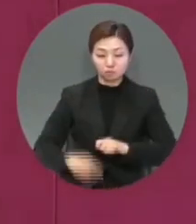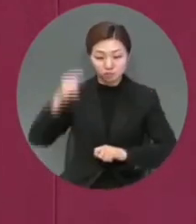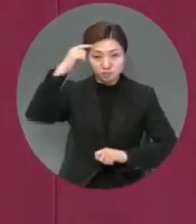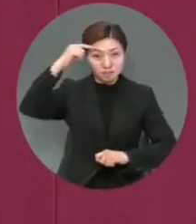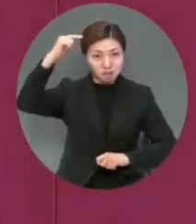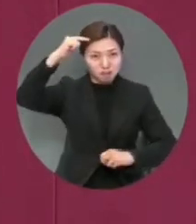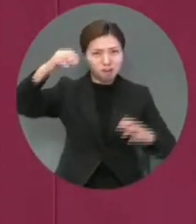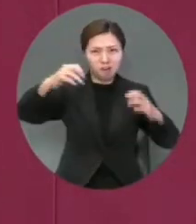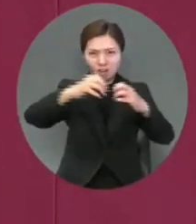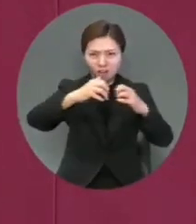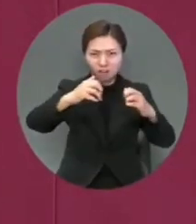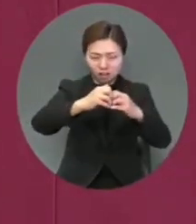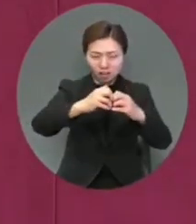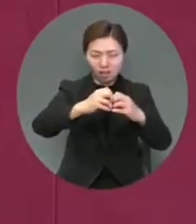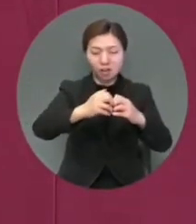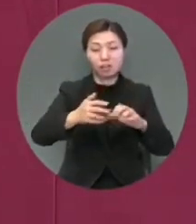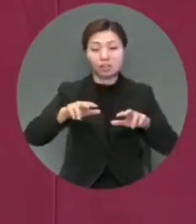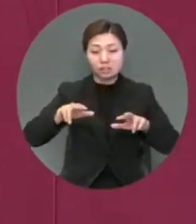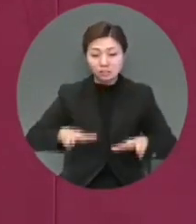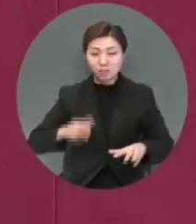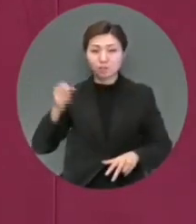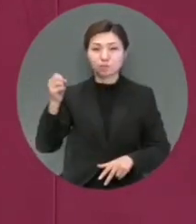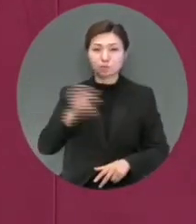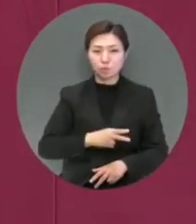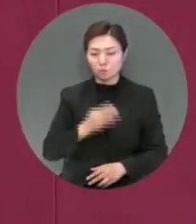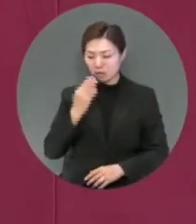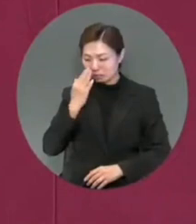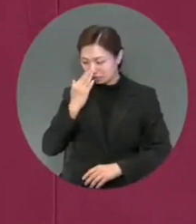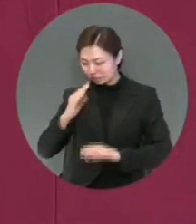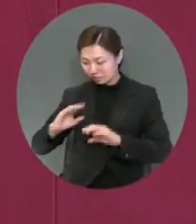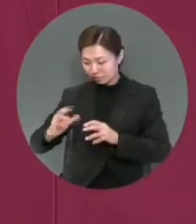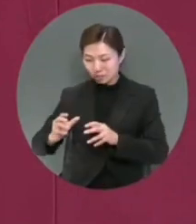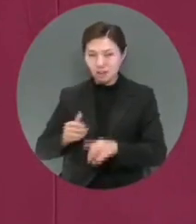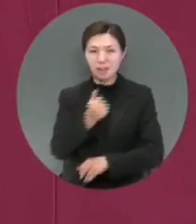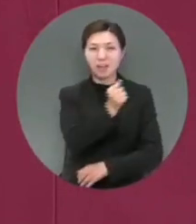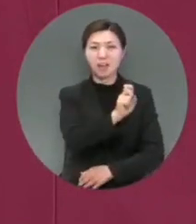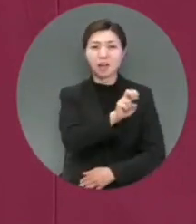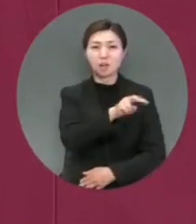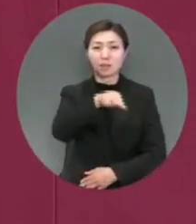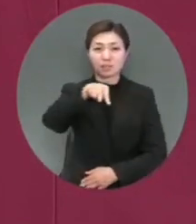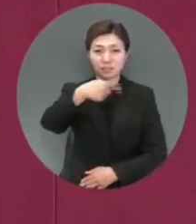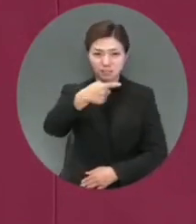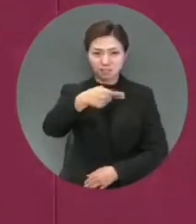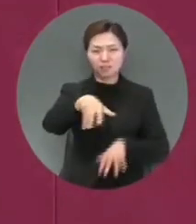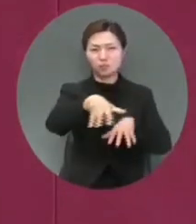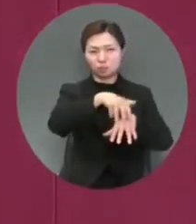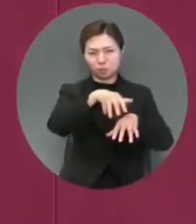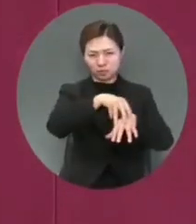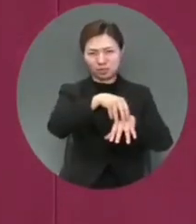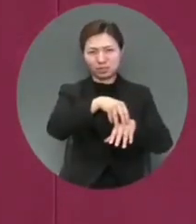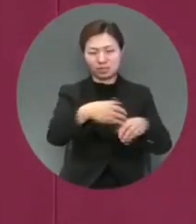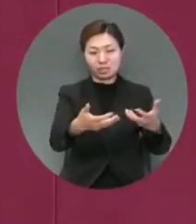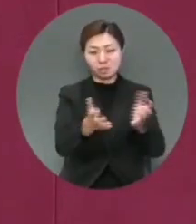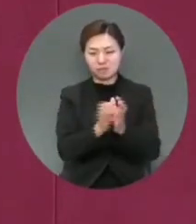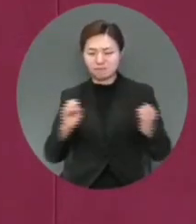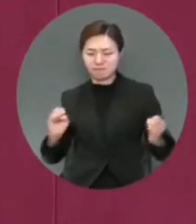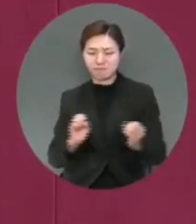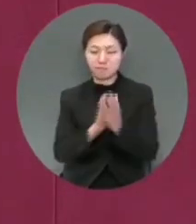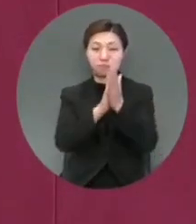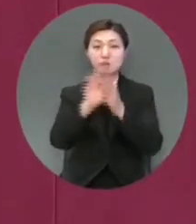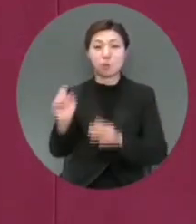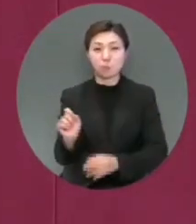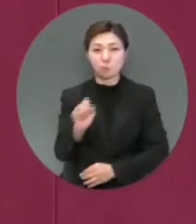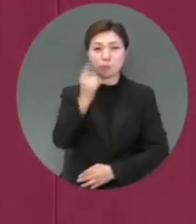이스라엘 하마스 무력 충돌로 인한 글로벌 안보 리스크까지 겹쳐 세계 경제의